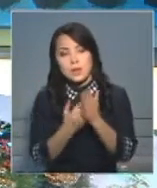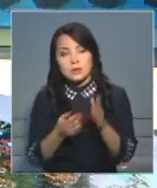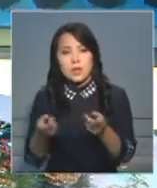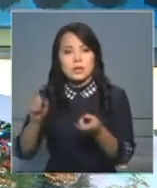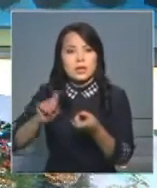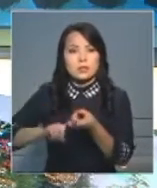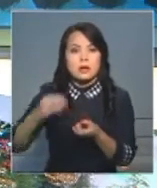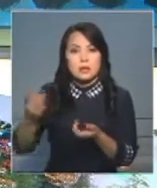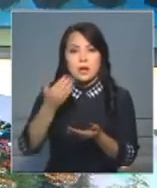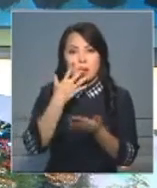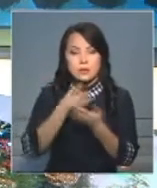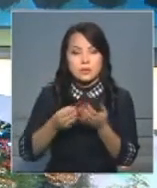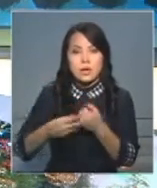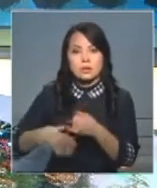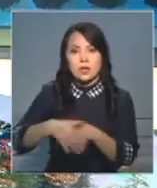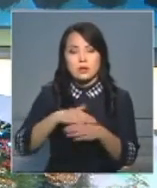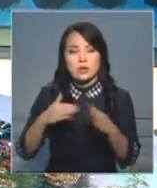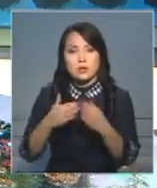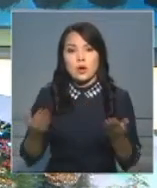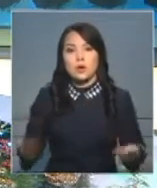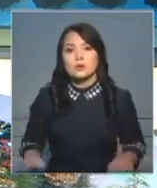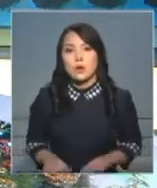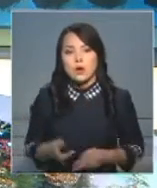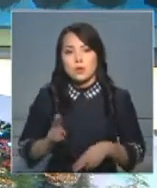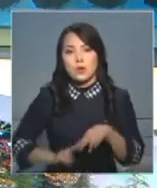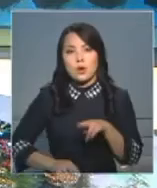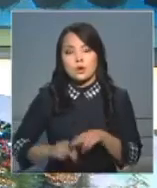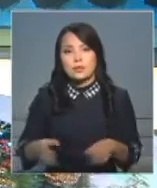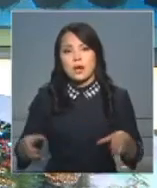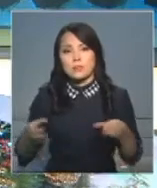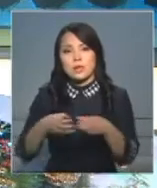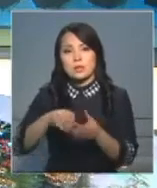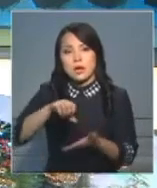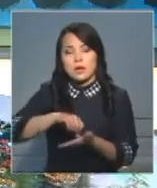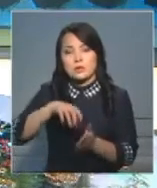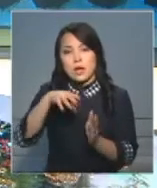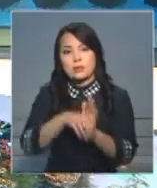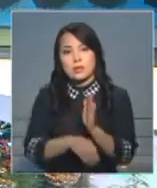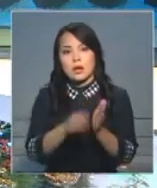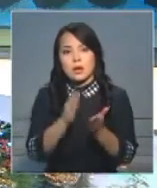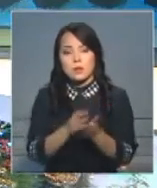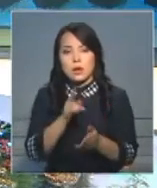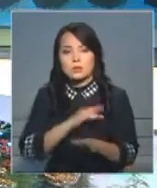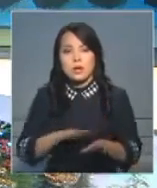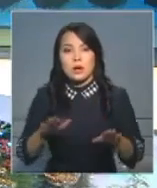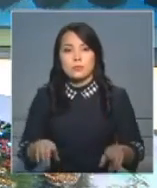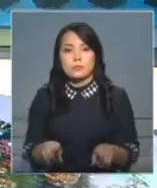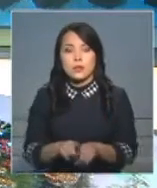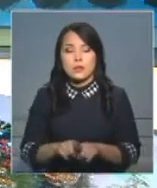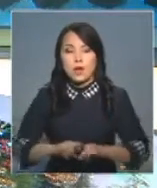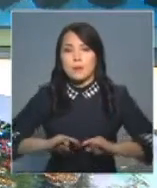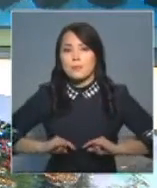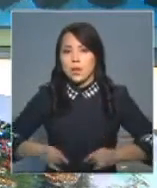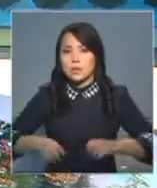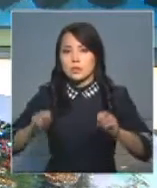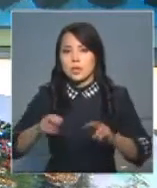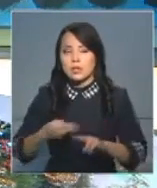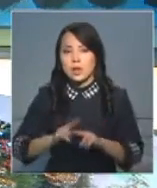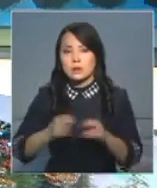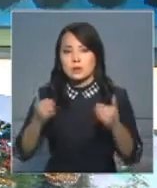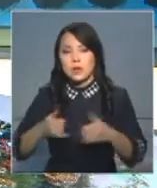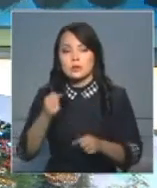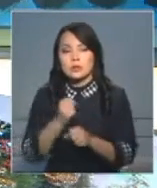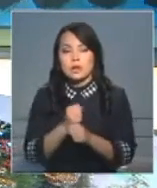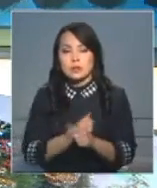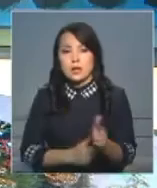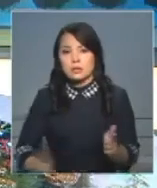аясында. Аймақта алғаш рет тұрғын үй құрылысы комбинаты іске қосылды. Кәсіпорын алуан түрлі үлгідегі бетон бұйымдар шығарады.